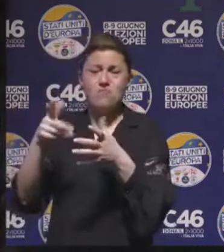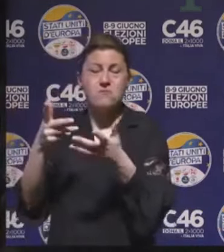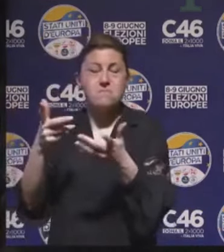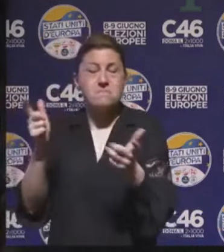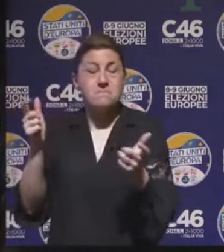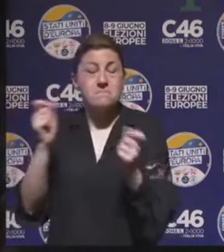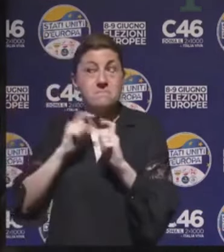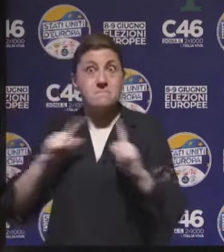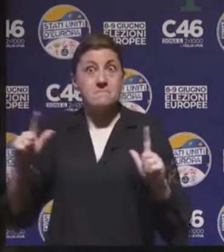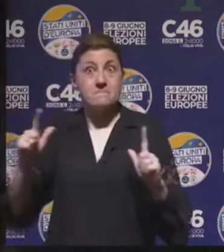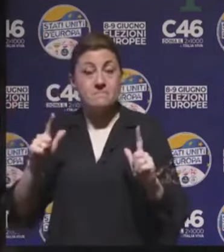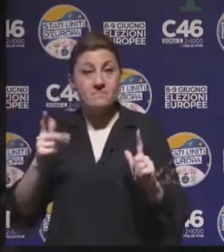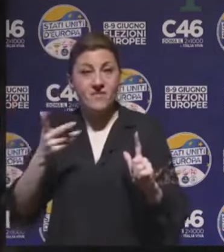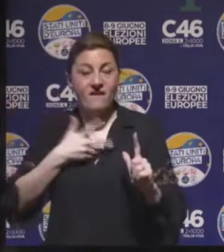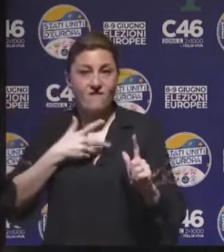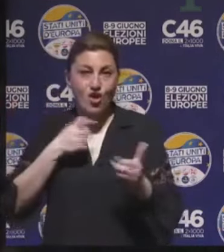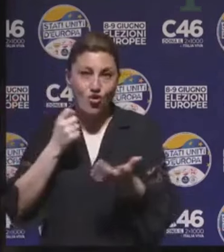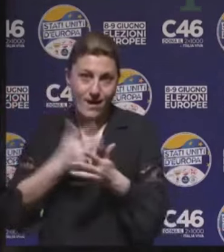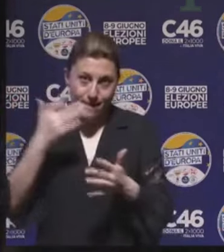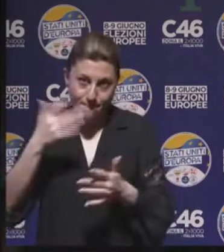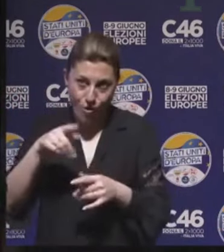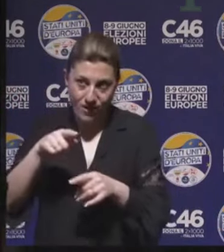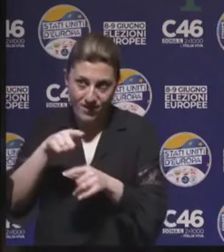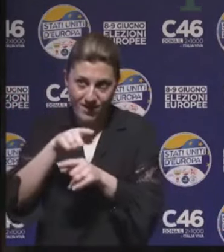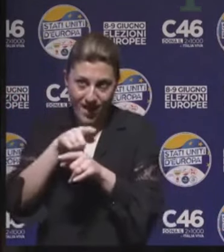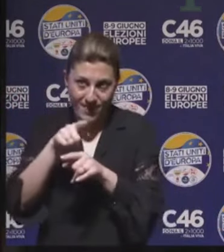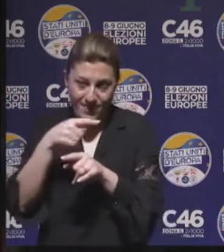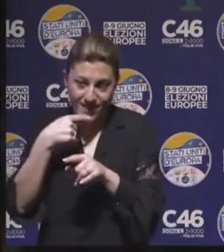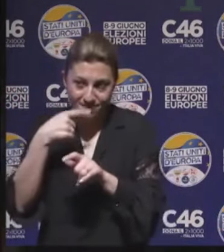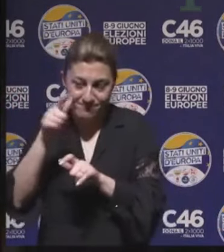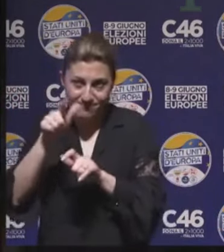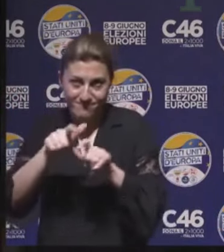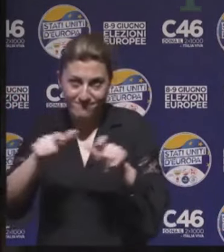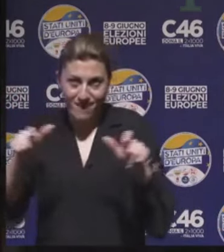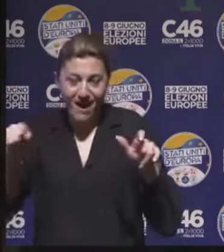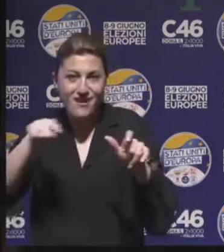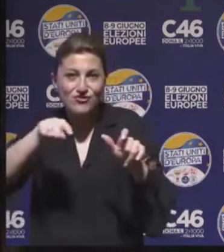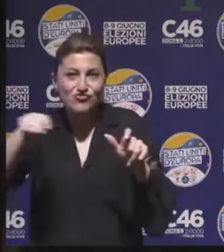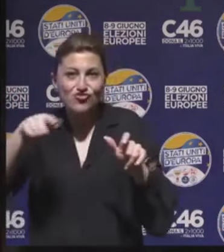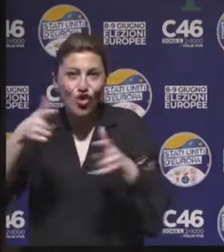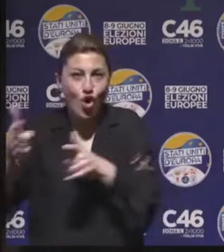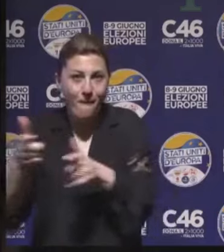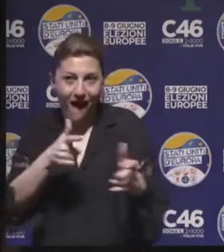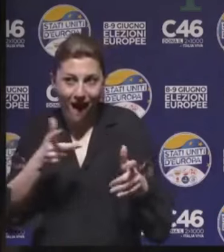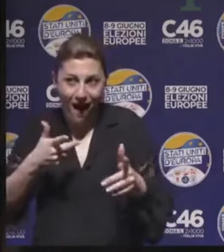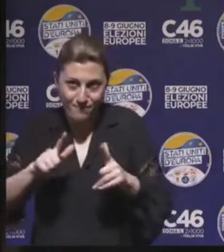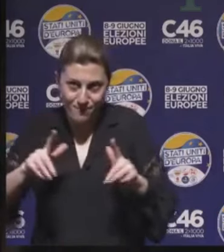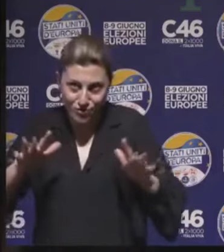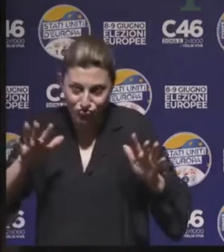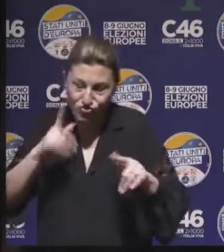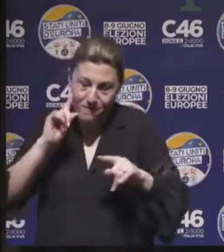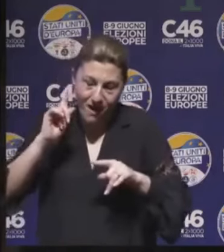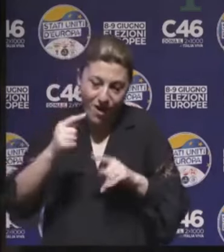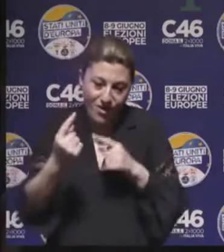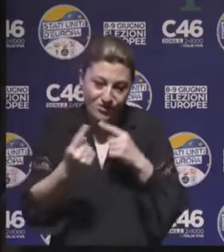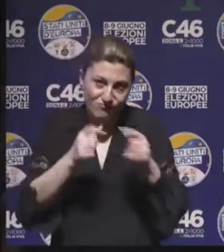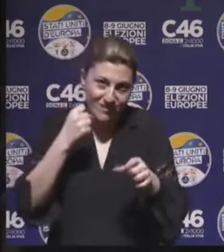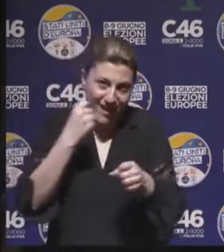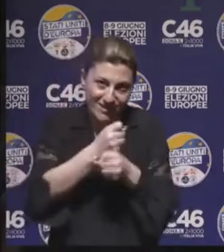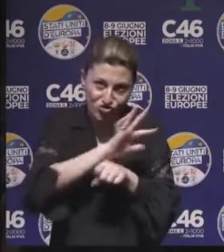sottosegretari siano disarmati Ma questa è un'altra storia che riguarda altre vicende il governo disarmante il governo che non